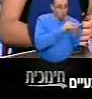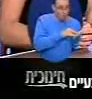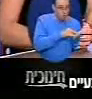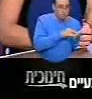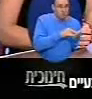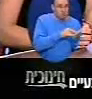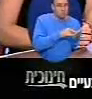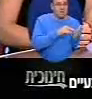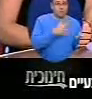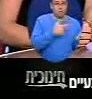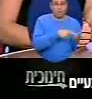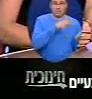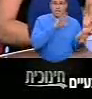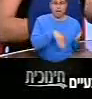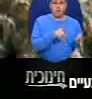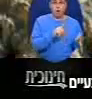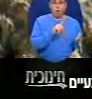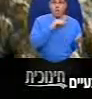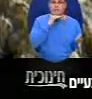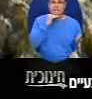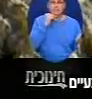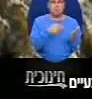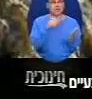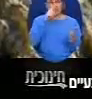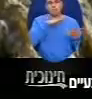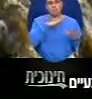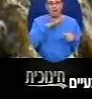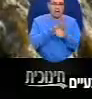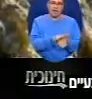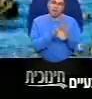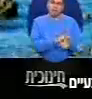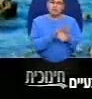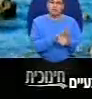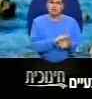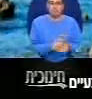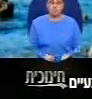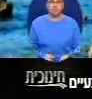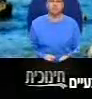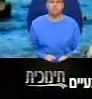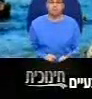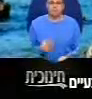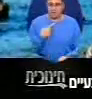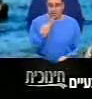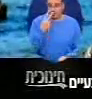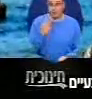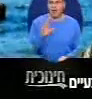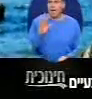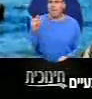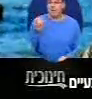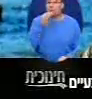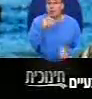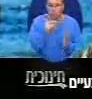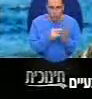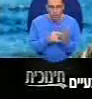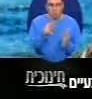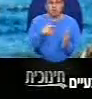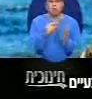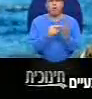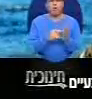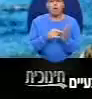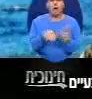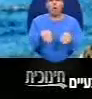בעצם לא יעמדו בפני הלחץ שהממשלה כרגע מפעילה. אנחנו רואים מאוד בבירור, אם שואלים על חוקים, יש את חוק החופים